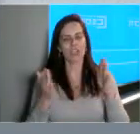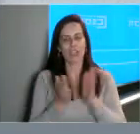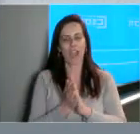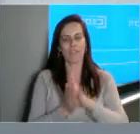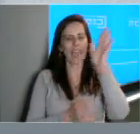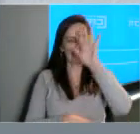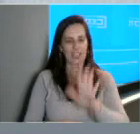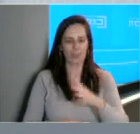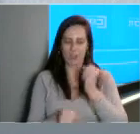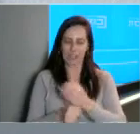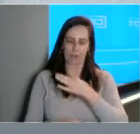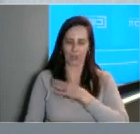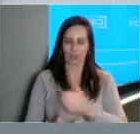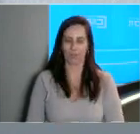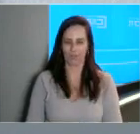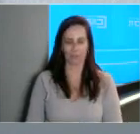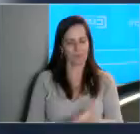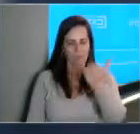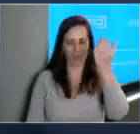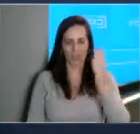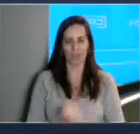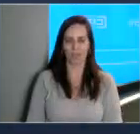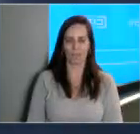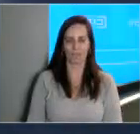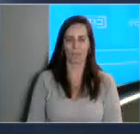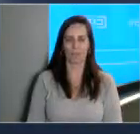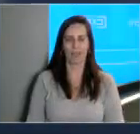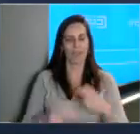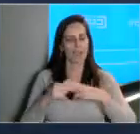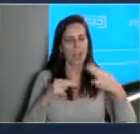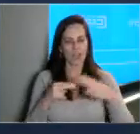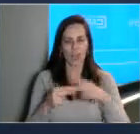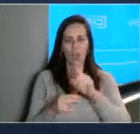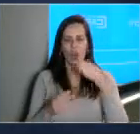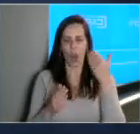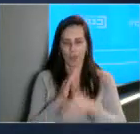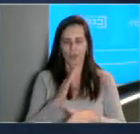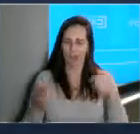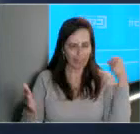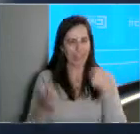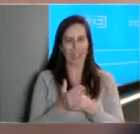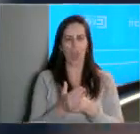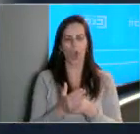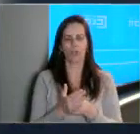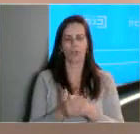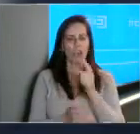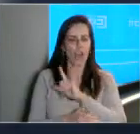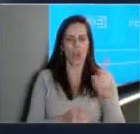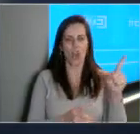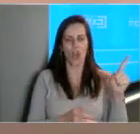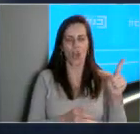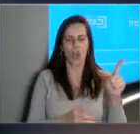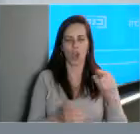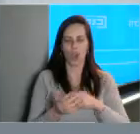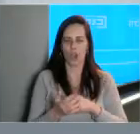למצעד הסרטונים שהכנת לנו. נכון. אז בבקשה, בוא נראה את הסרטון הראשון. את השכנים, לא לוותר עד הרגע האחרון, לא נשים